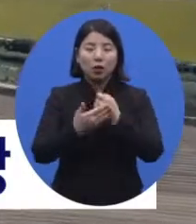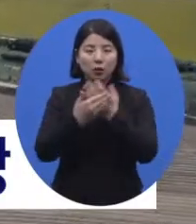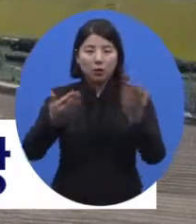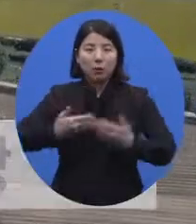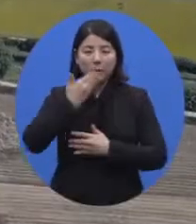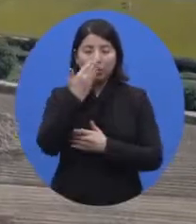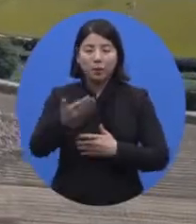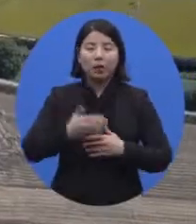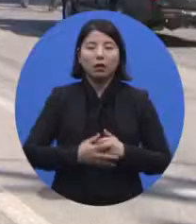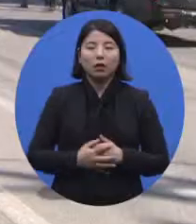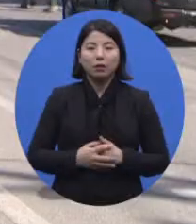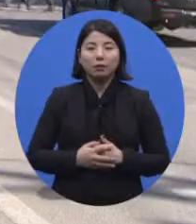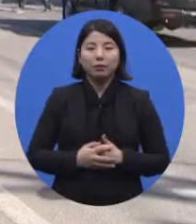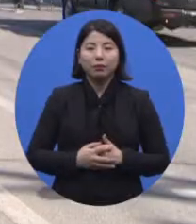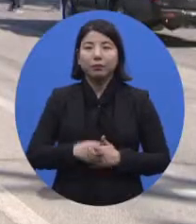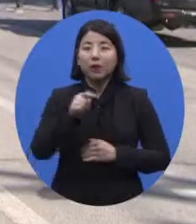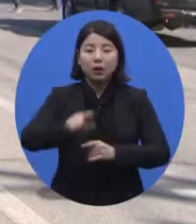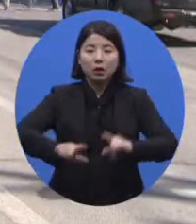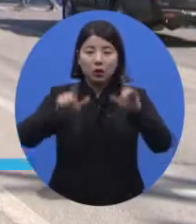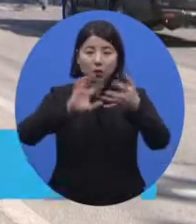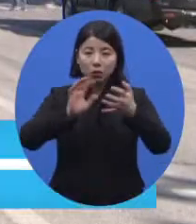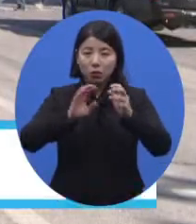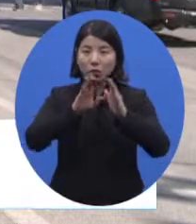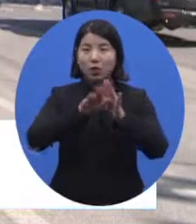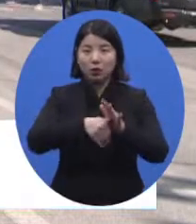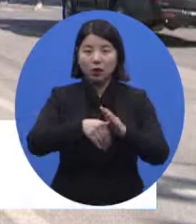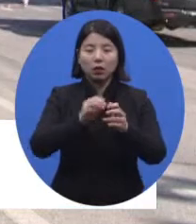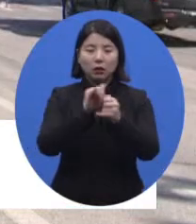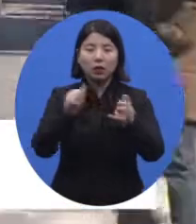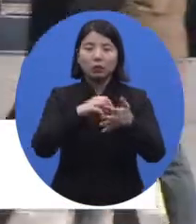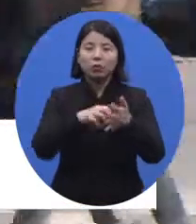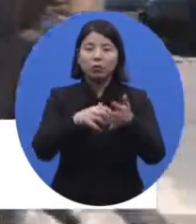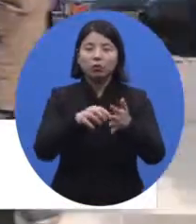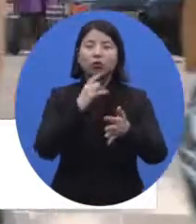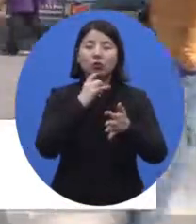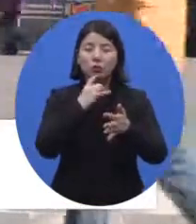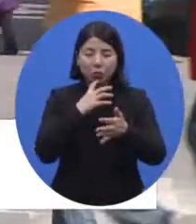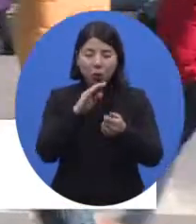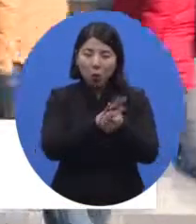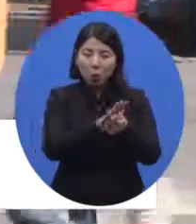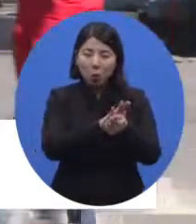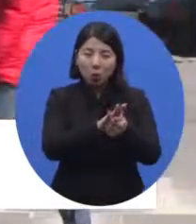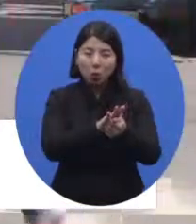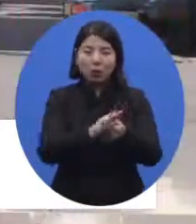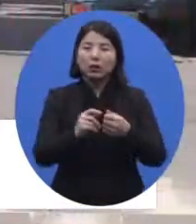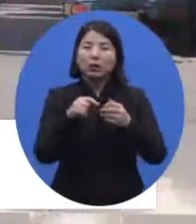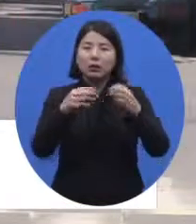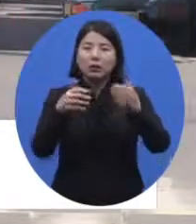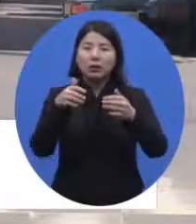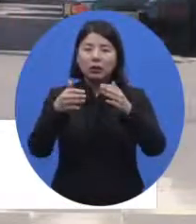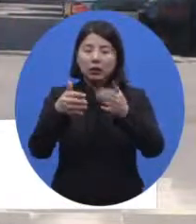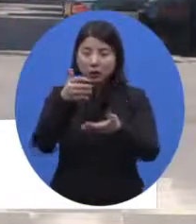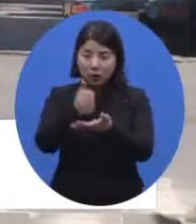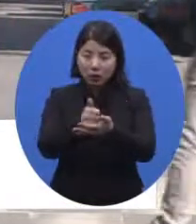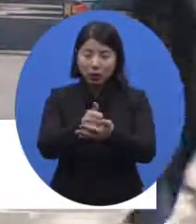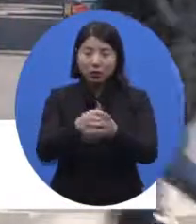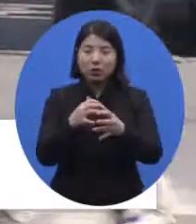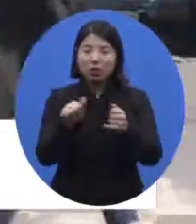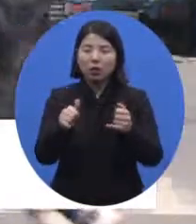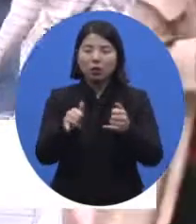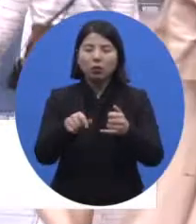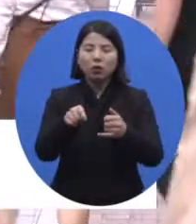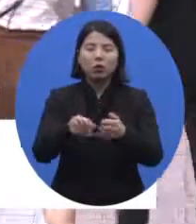혜택을 볼 전망입니다. 이날 토론회에서는 인구수만을 고려한 부단체장 정수 조항에 대한 이의도